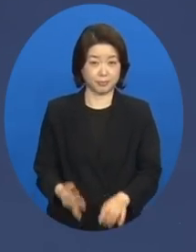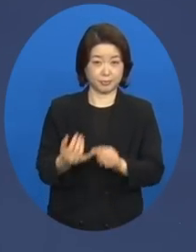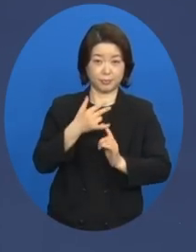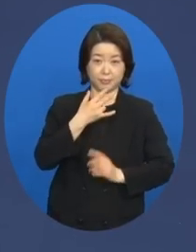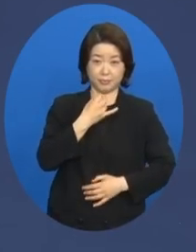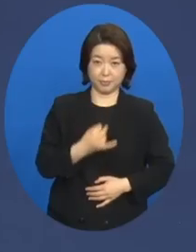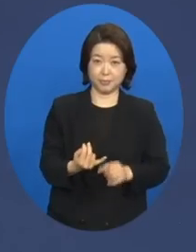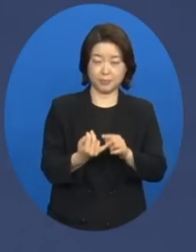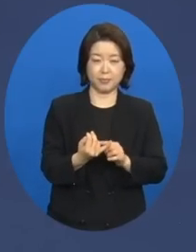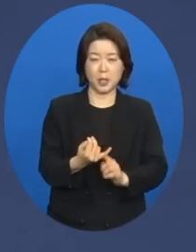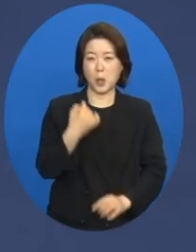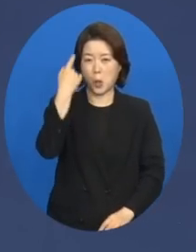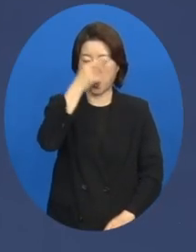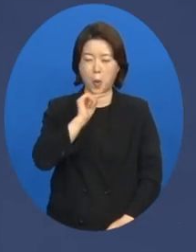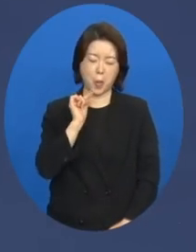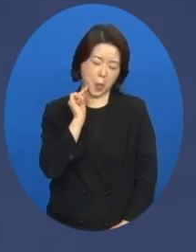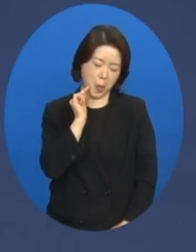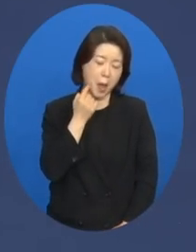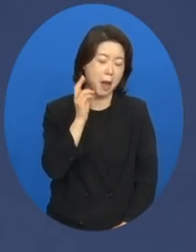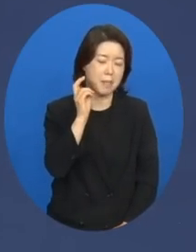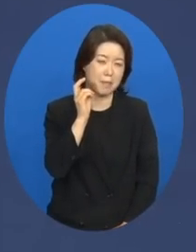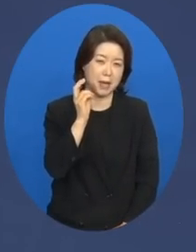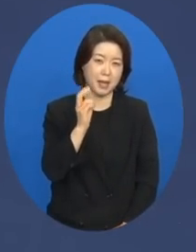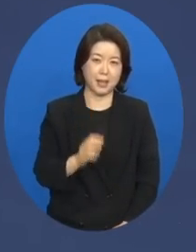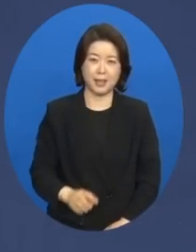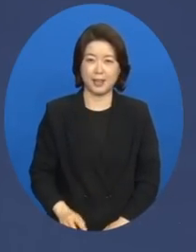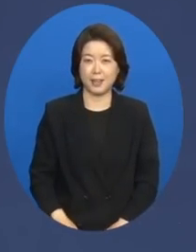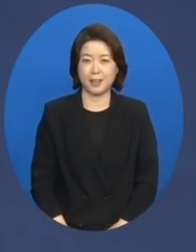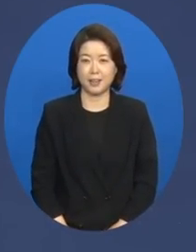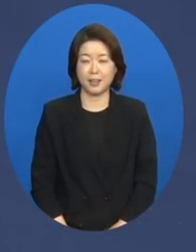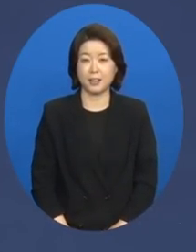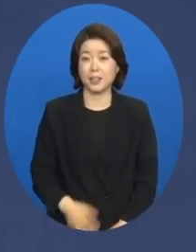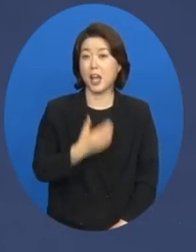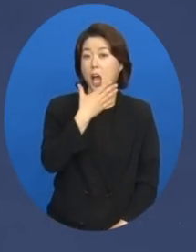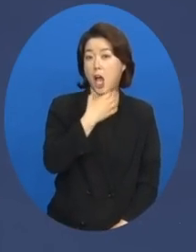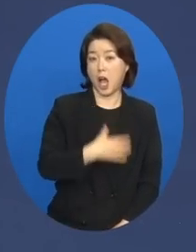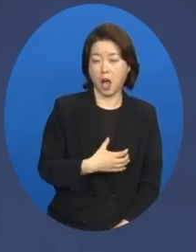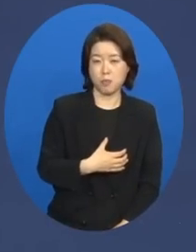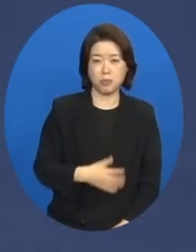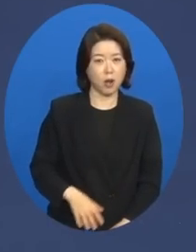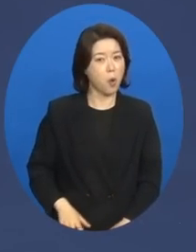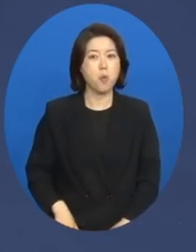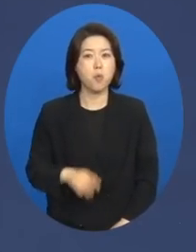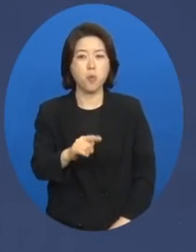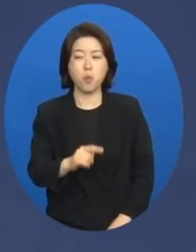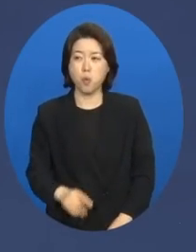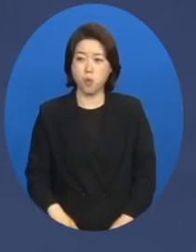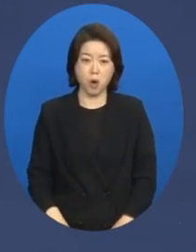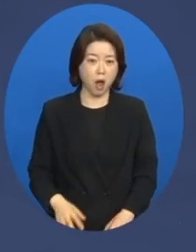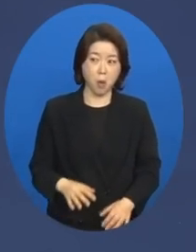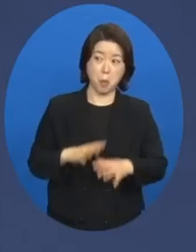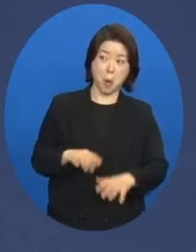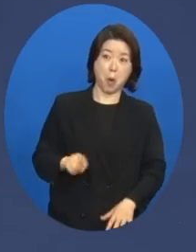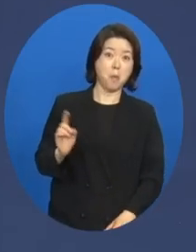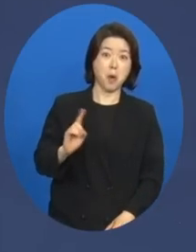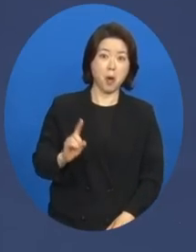세상 말로 하면 반반한 외모를 가진 거죠. 아브라함 형님 얼마나 고생, 시급을 했는지 아시죠?